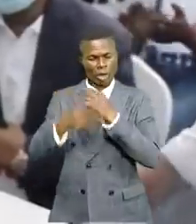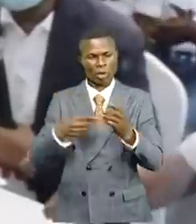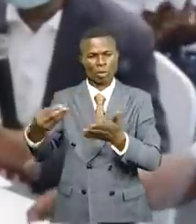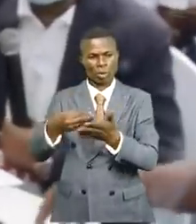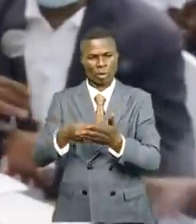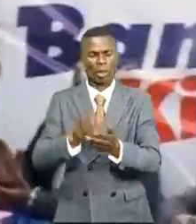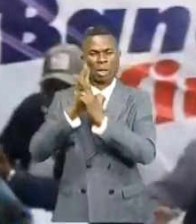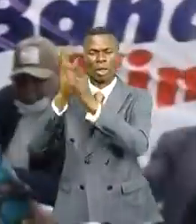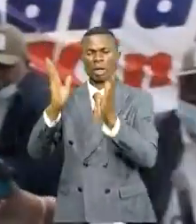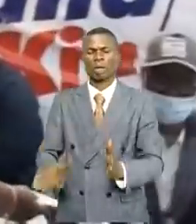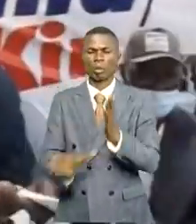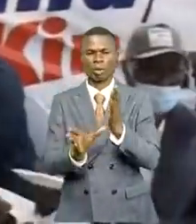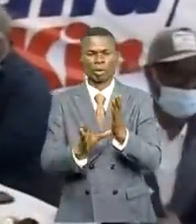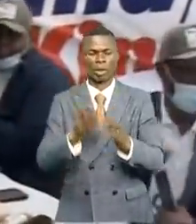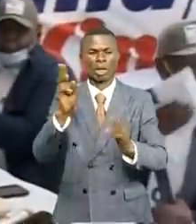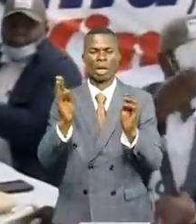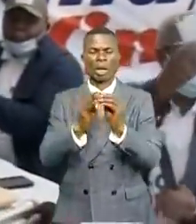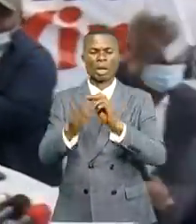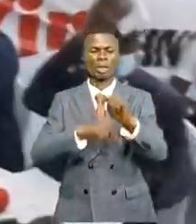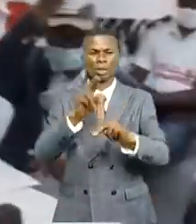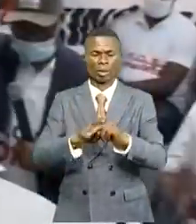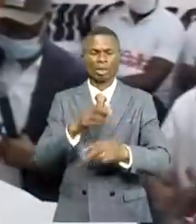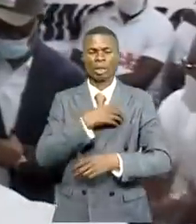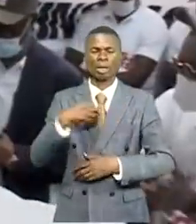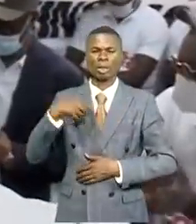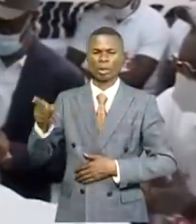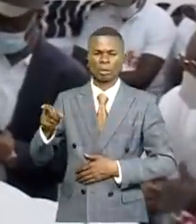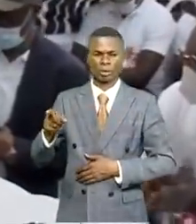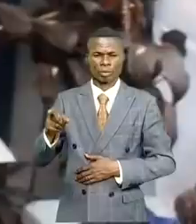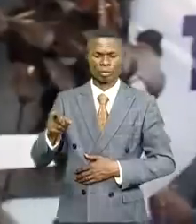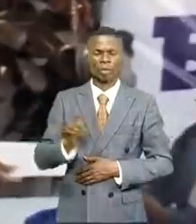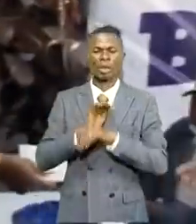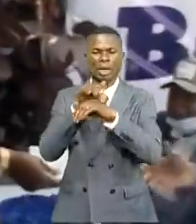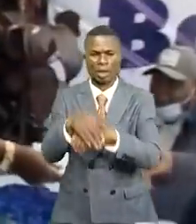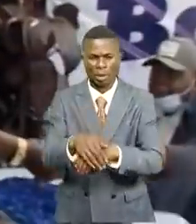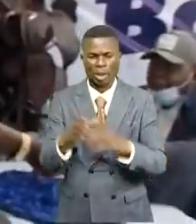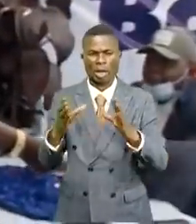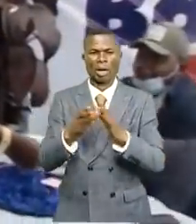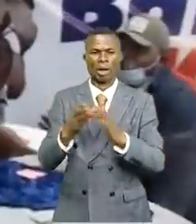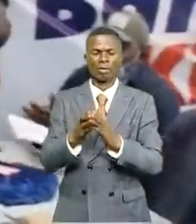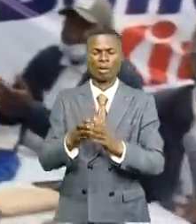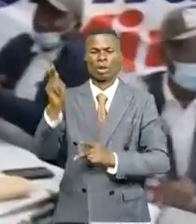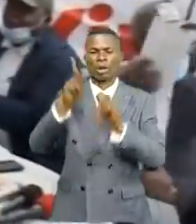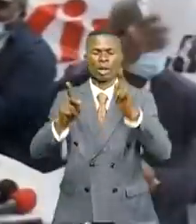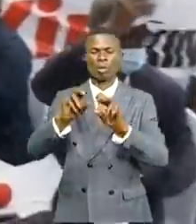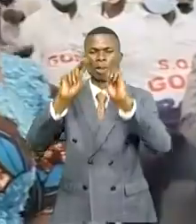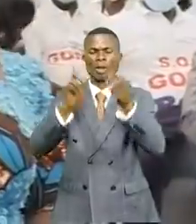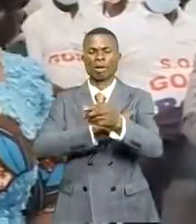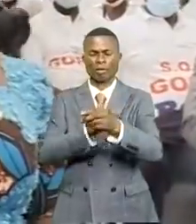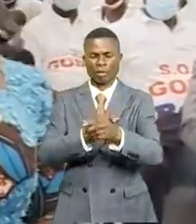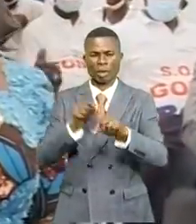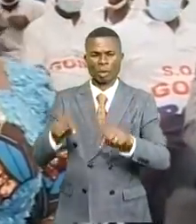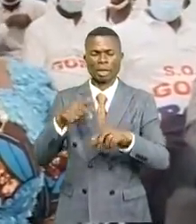les rapporteurs adjoints de l'Assemblée nationale, Colette Tchomba, venus compatir avec les Gomatraciens en situation